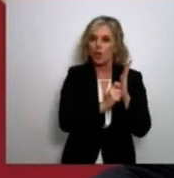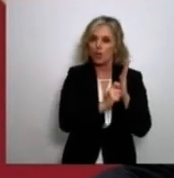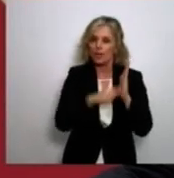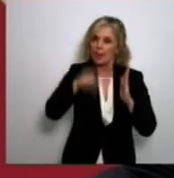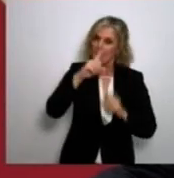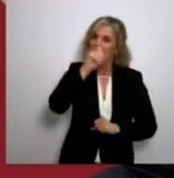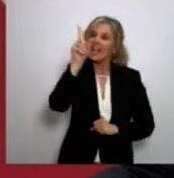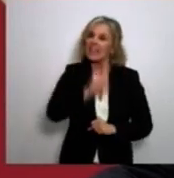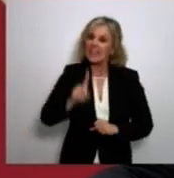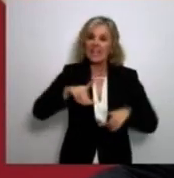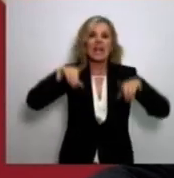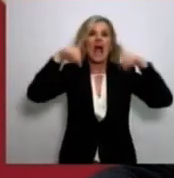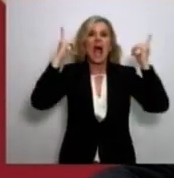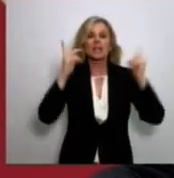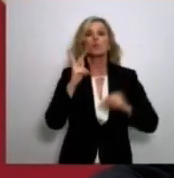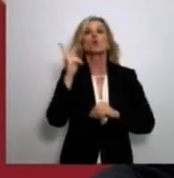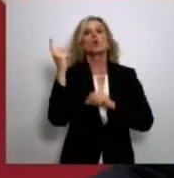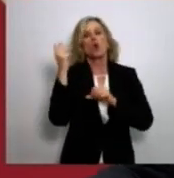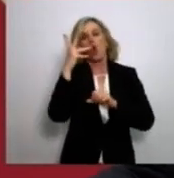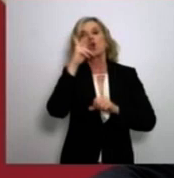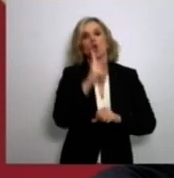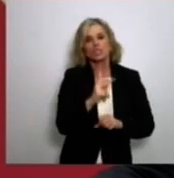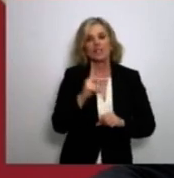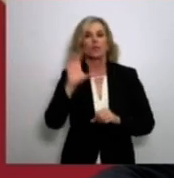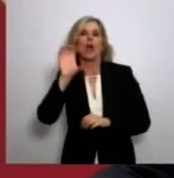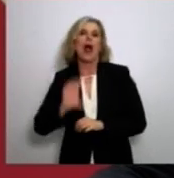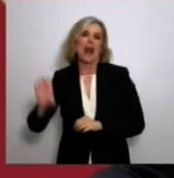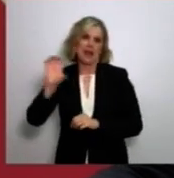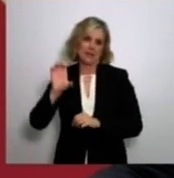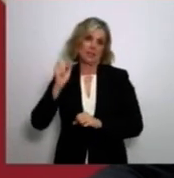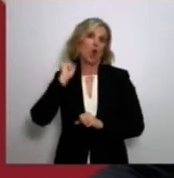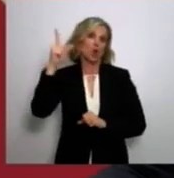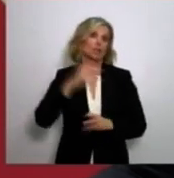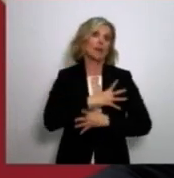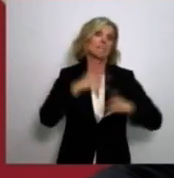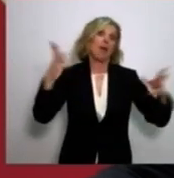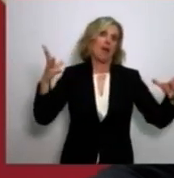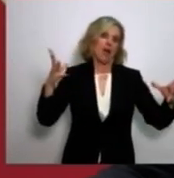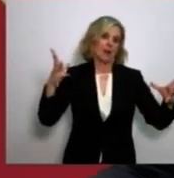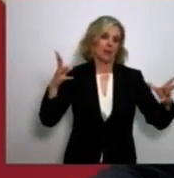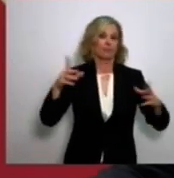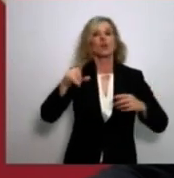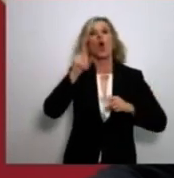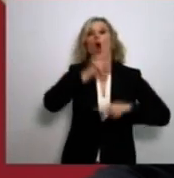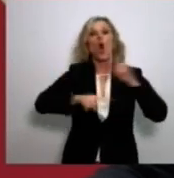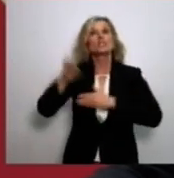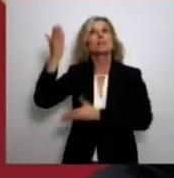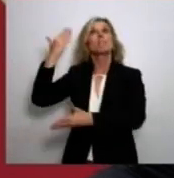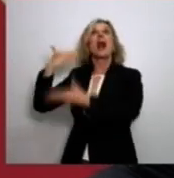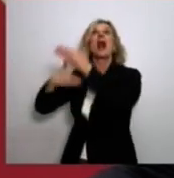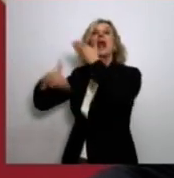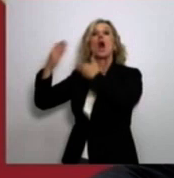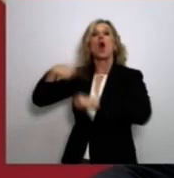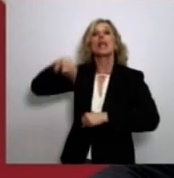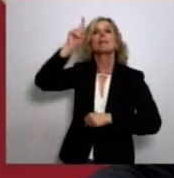Κυριακή. Είναι του Αγίου Κωνσταντίνου και Ελένης. Με το νέο ημερολόγιο. Όσοι είναι με το Πάτριο είναι του Αγίου Ιωάννου